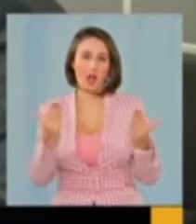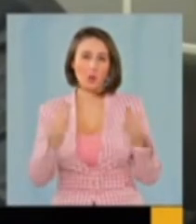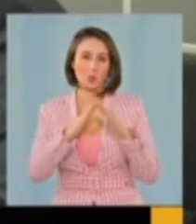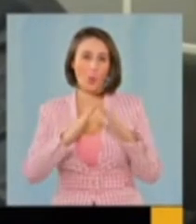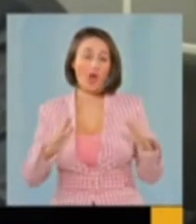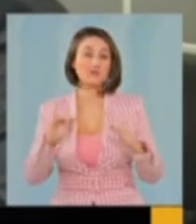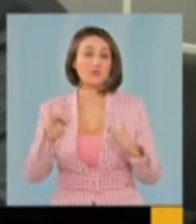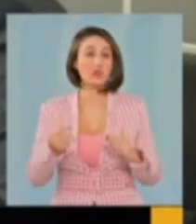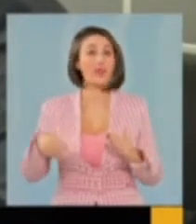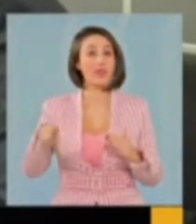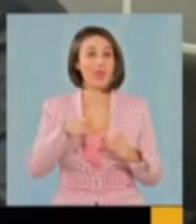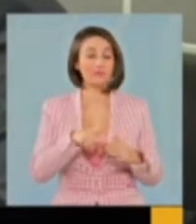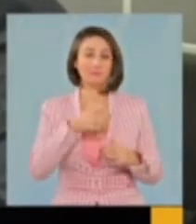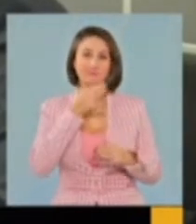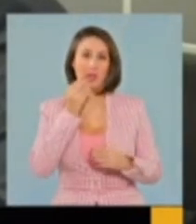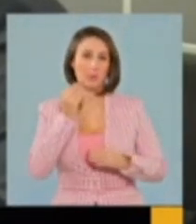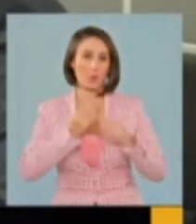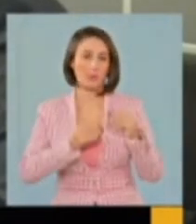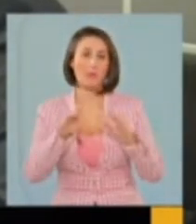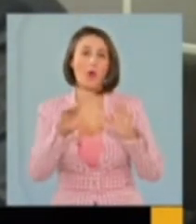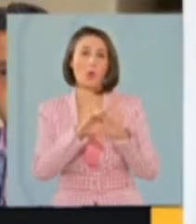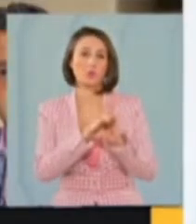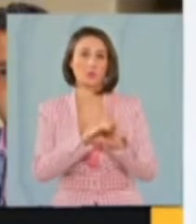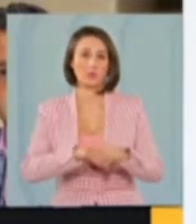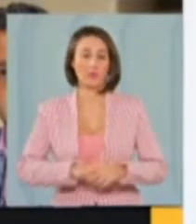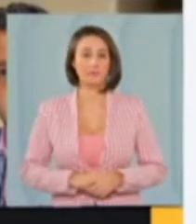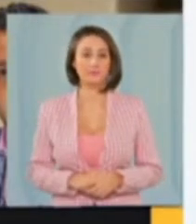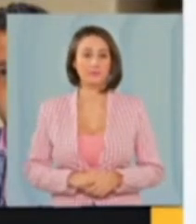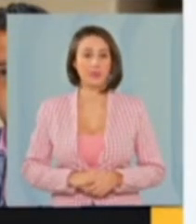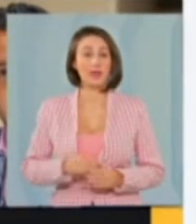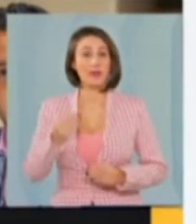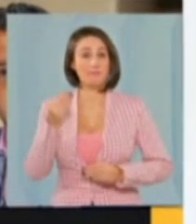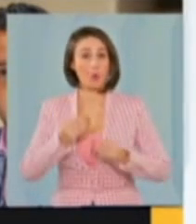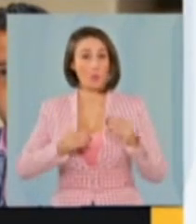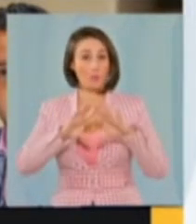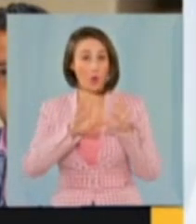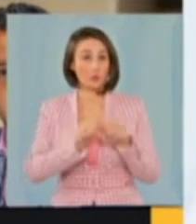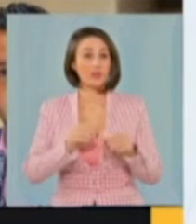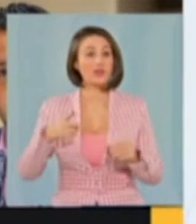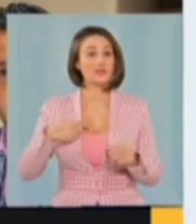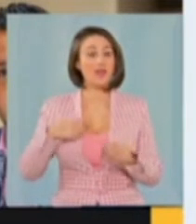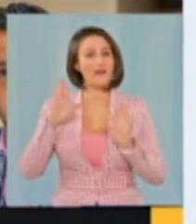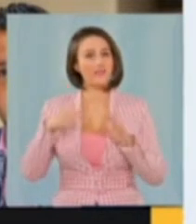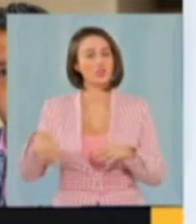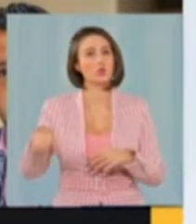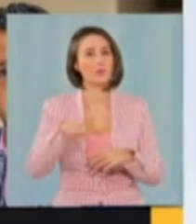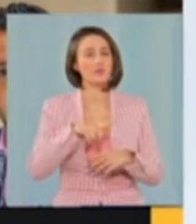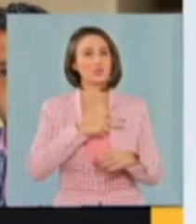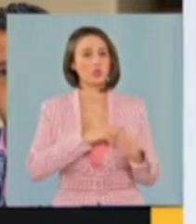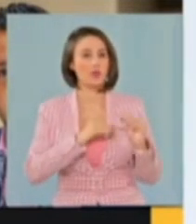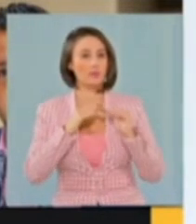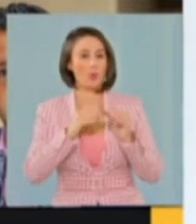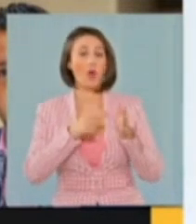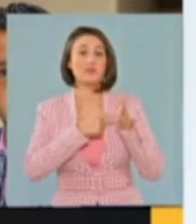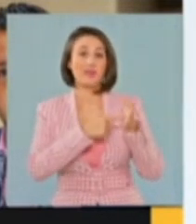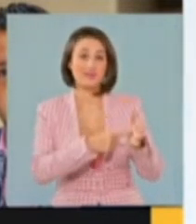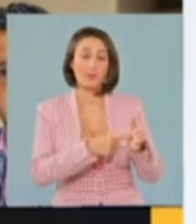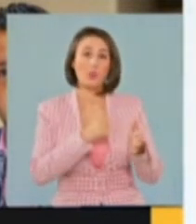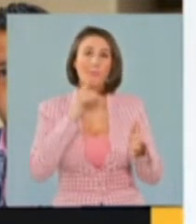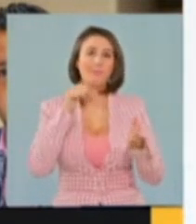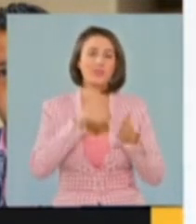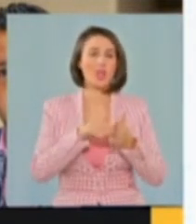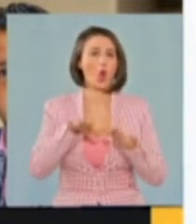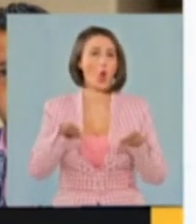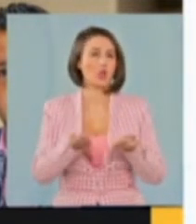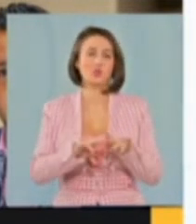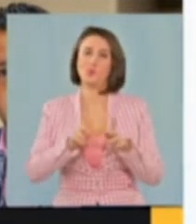casă și că ei invocă problema Constituției. Problema României este că aveți dumneavoastră în PSD, de exemplu, mii de colegi